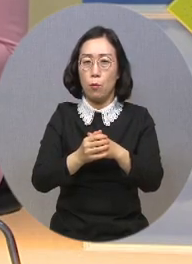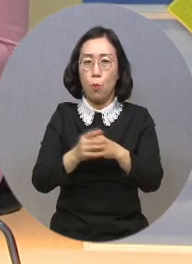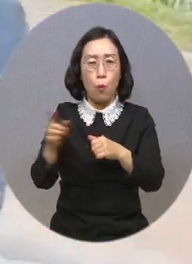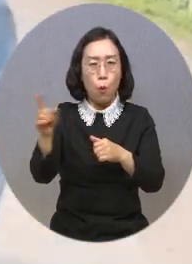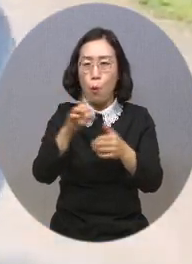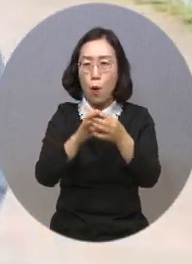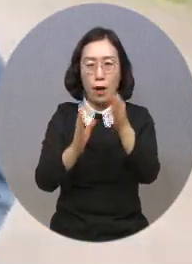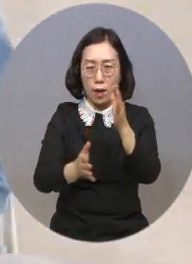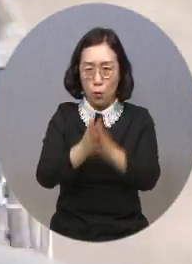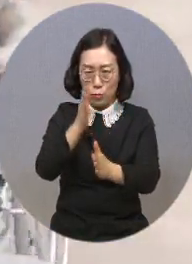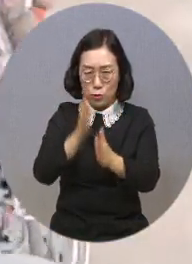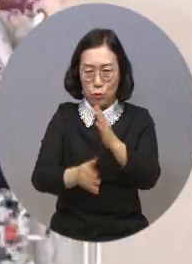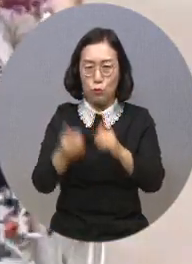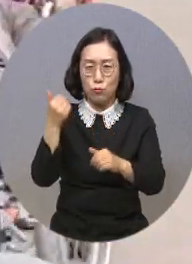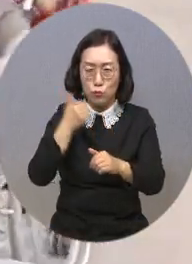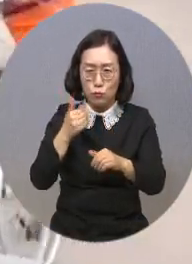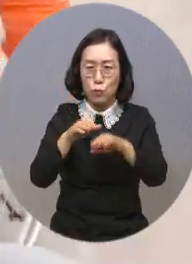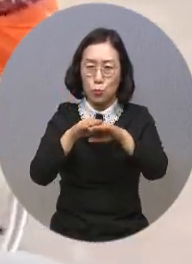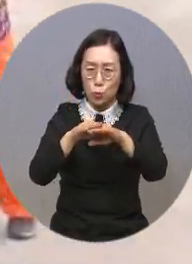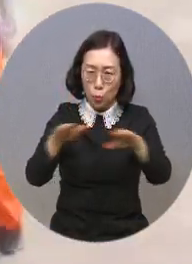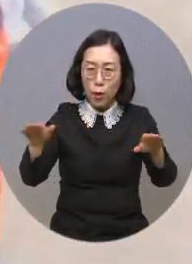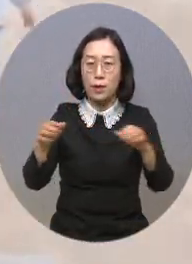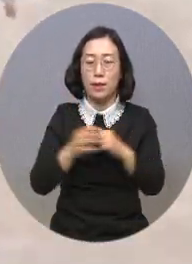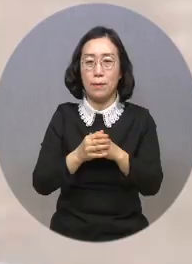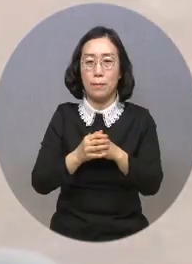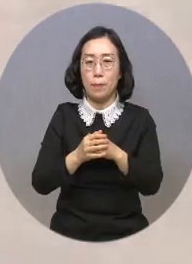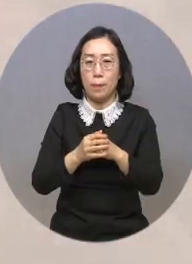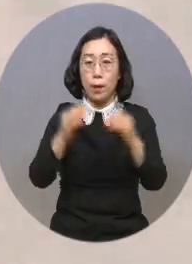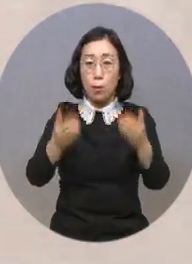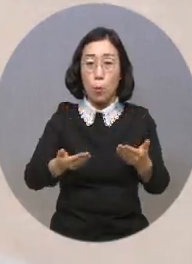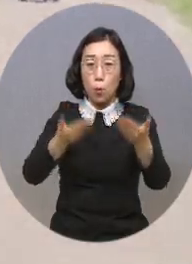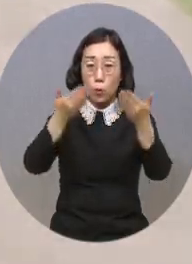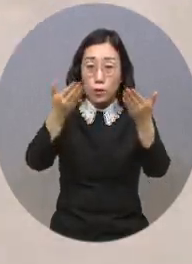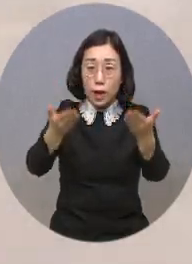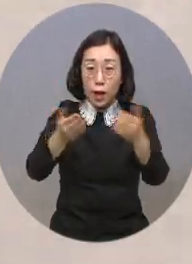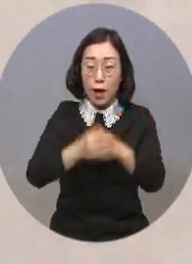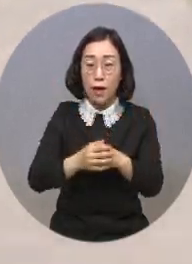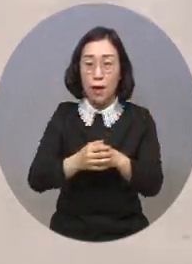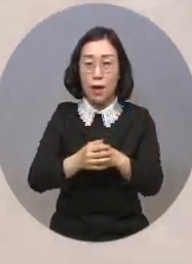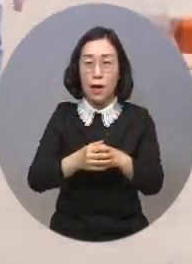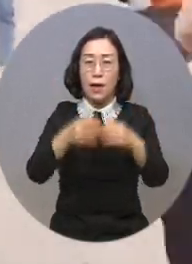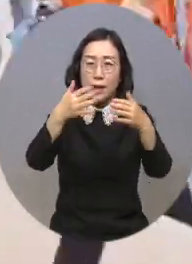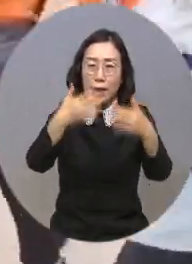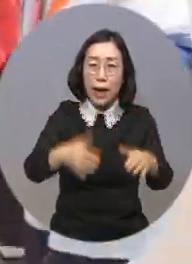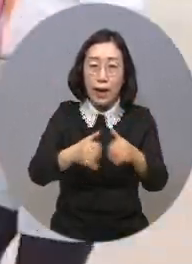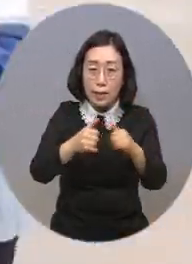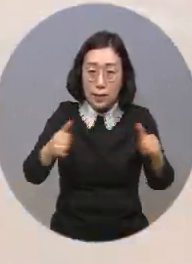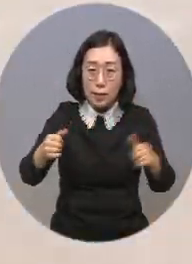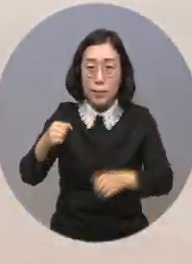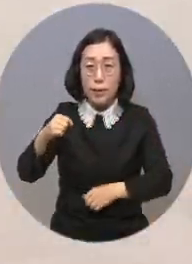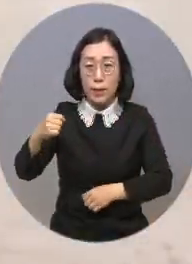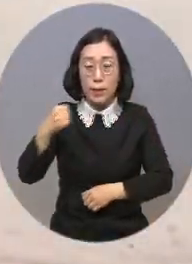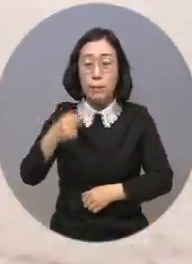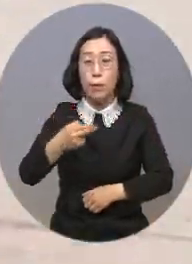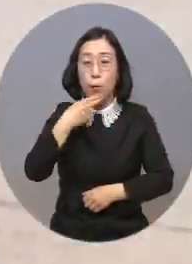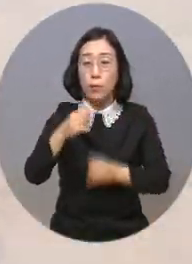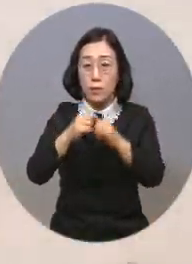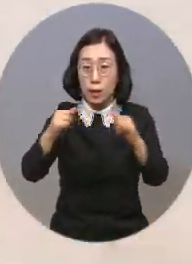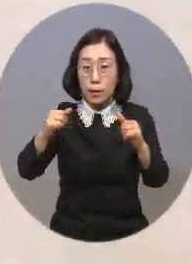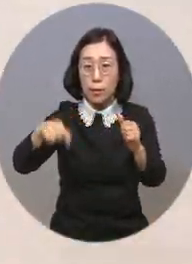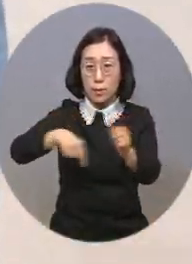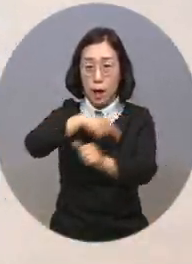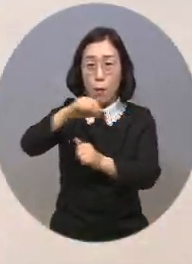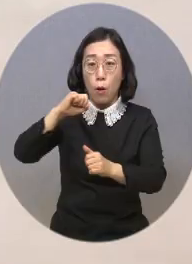부분입니다. 봉사가 뭘까요? 약자고 힘없는 사람, 또 어려운 사람, 네. 이런